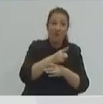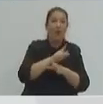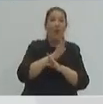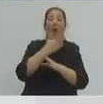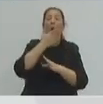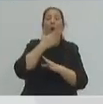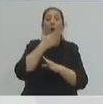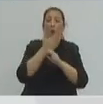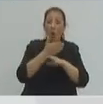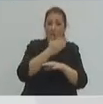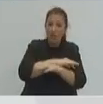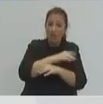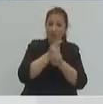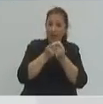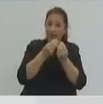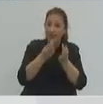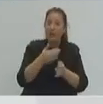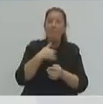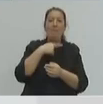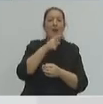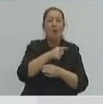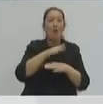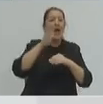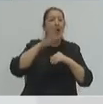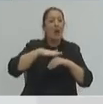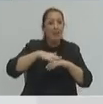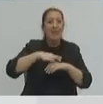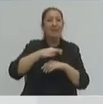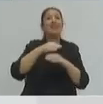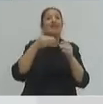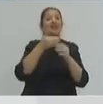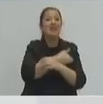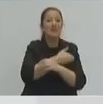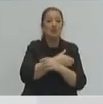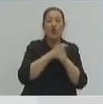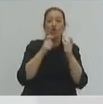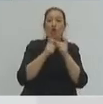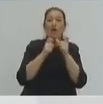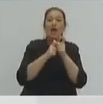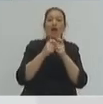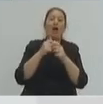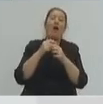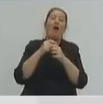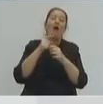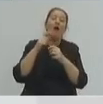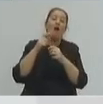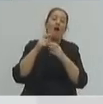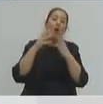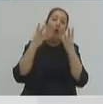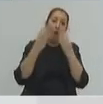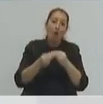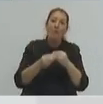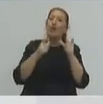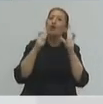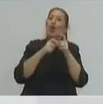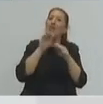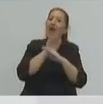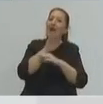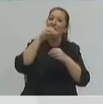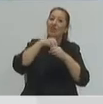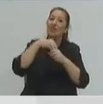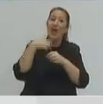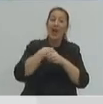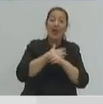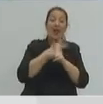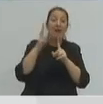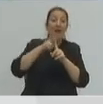okul öncesi eğitim vereceksiniz. Ben bu yapılan hizmetlerin sosyal amaçlı olmasını, sosyal hayatın içerisine anneleri